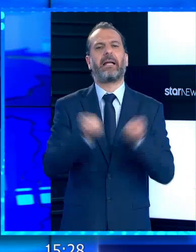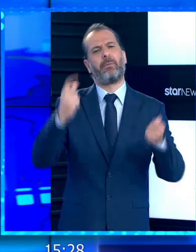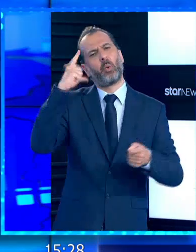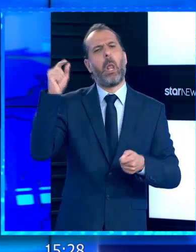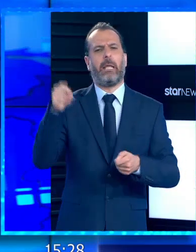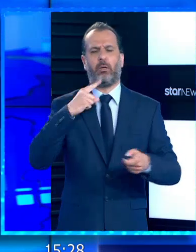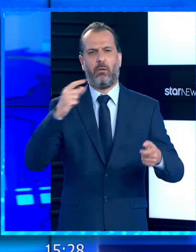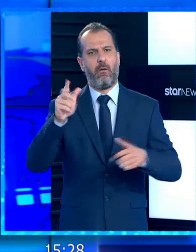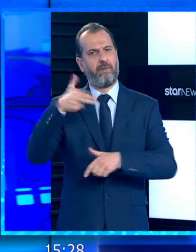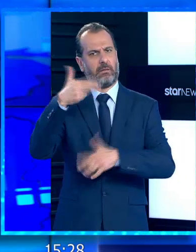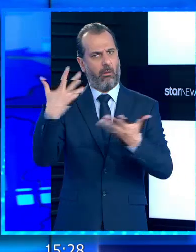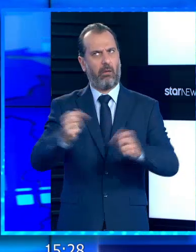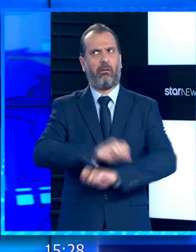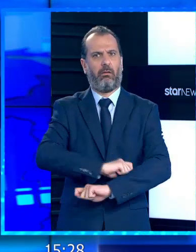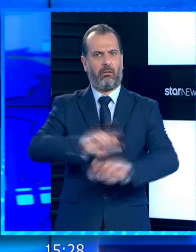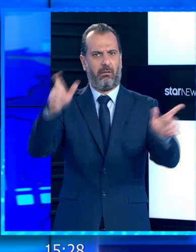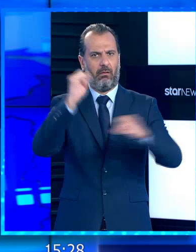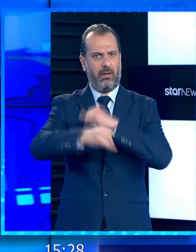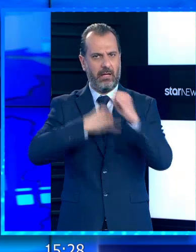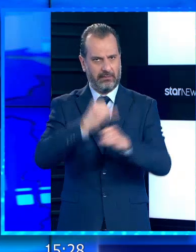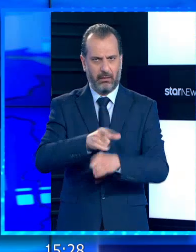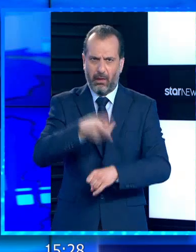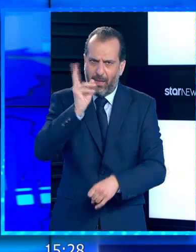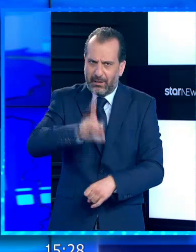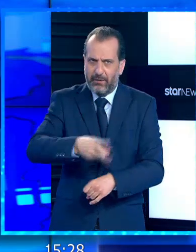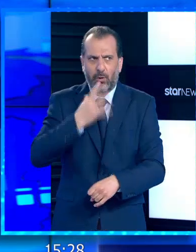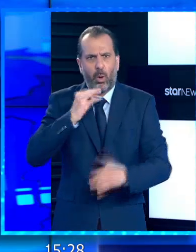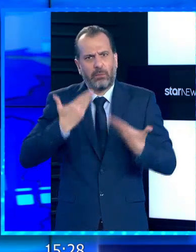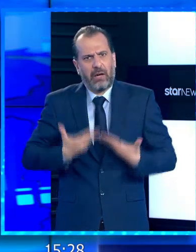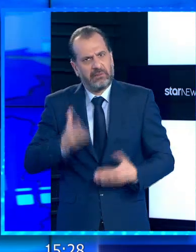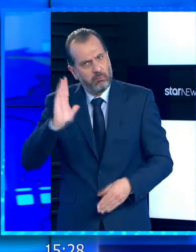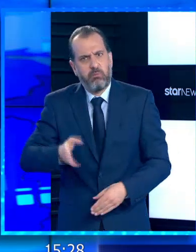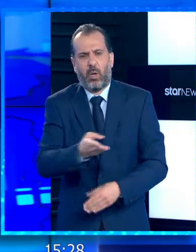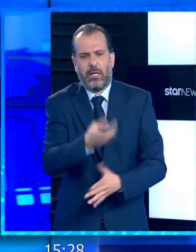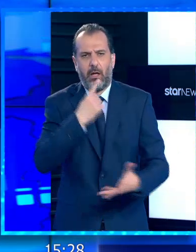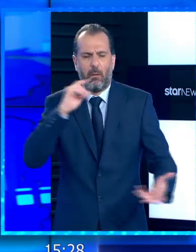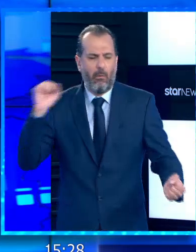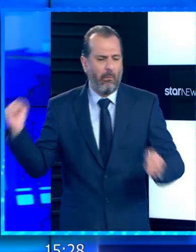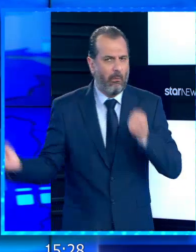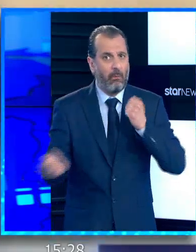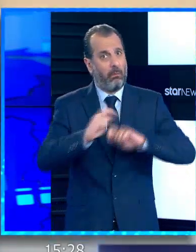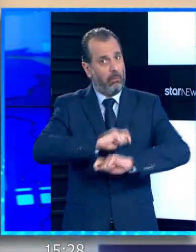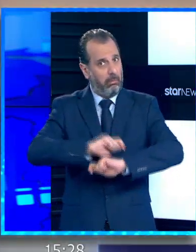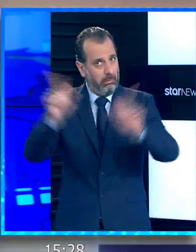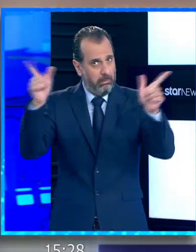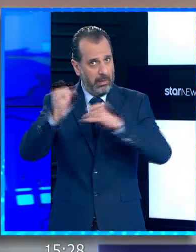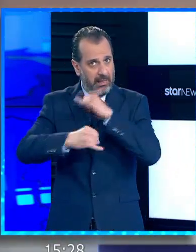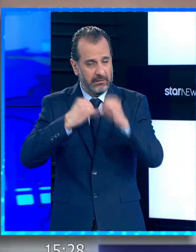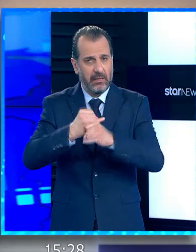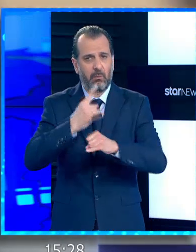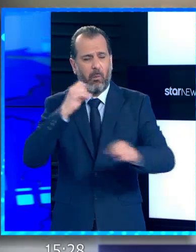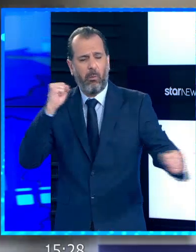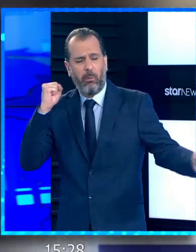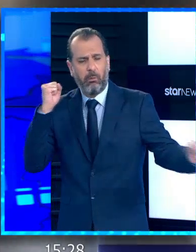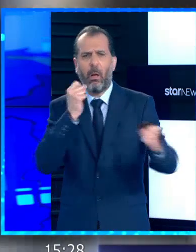άγριο ξύλο, κινδυνεύοντας να τραυματιστούν πολύ σοβαρά. Το βίντεο μάλιστα ανέβηκε στα μέσα κοινωνικής δικτύωσης. Οι δύο μαθητές χτυπιούνται